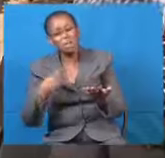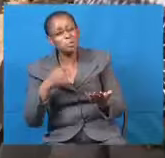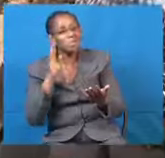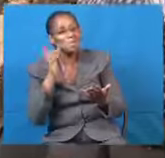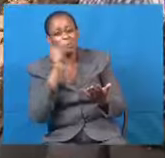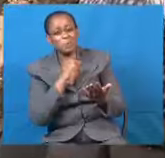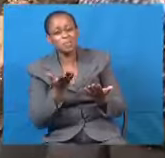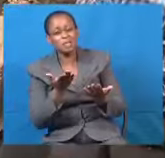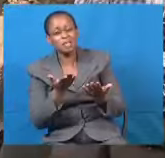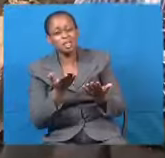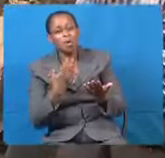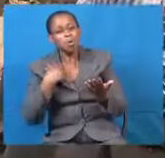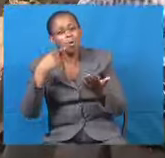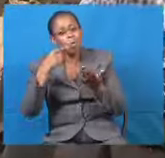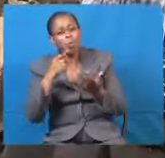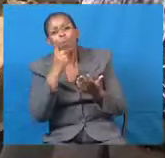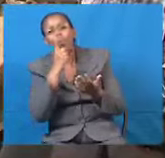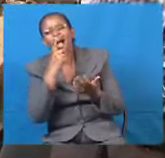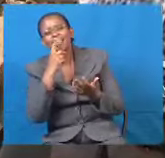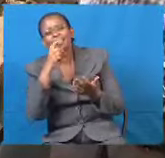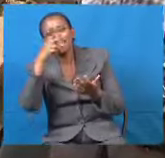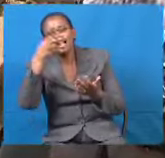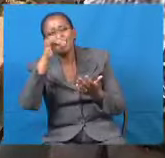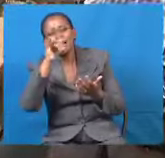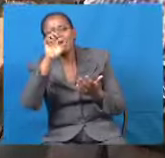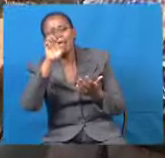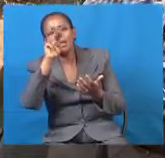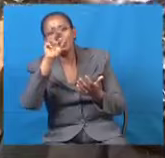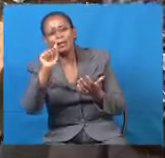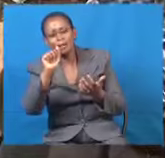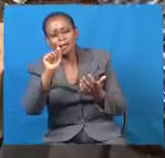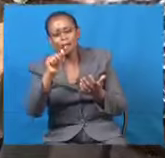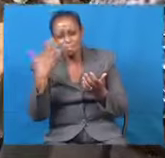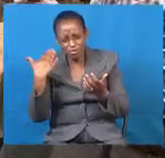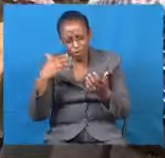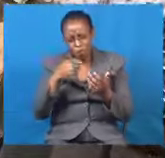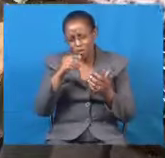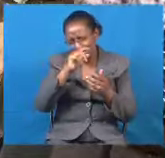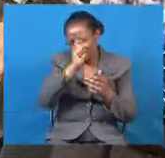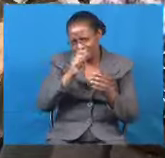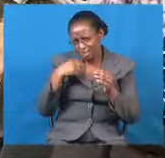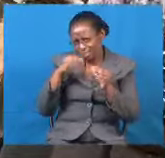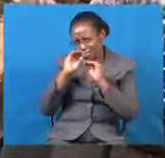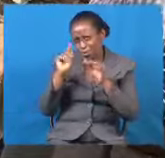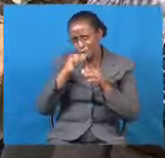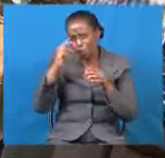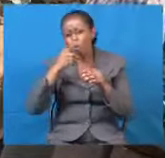ndio babu Uli wahi kusik kitu kama White Highlands eh na s ama katika shule mwah